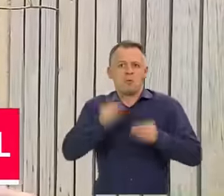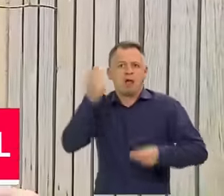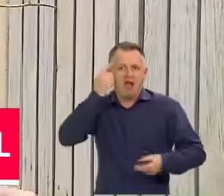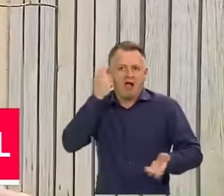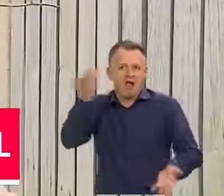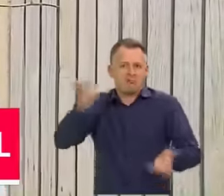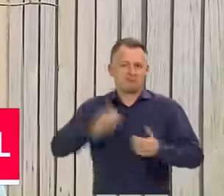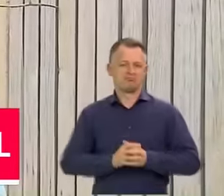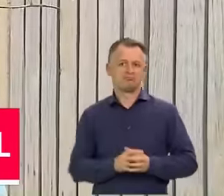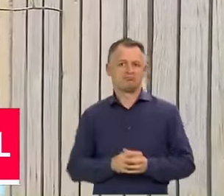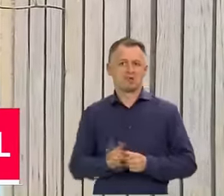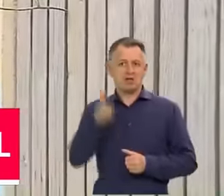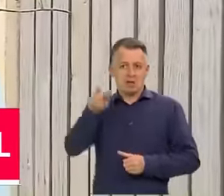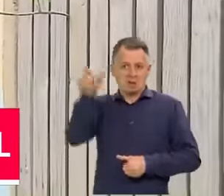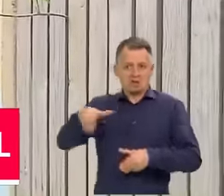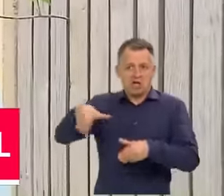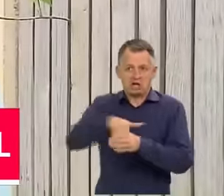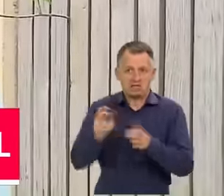băiatul, frizer,